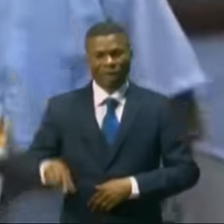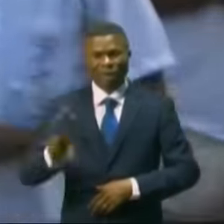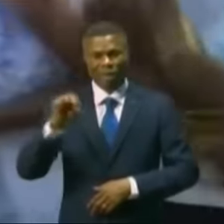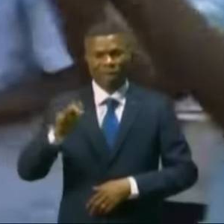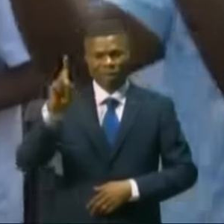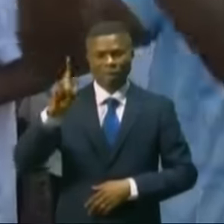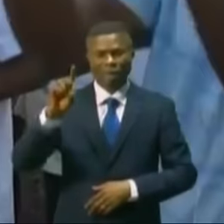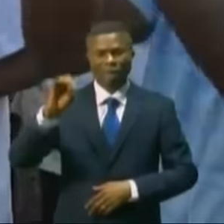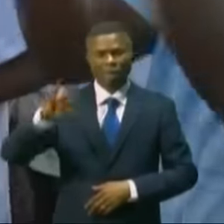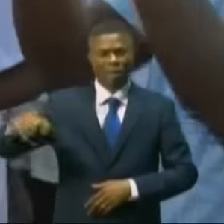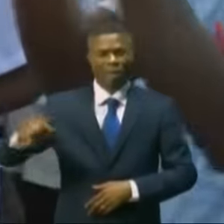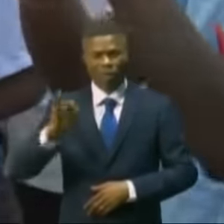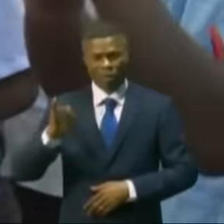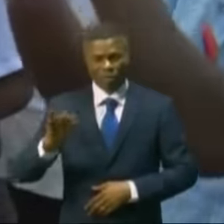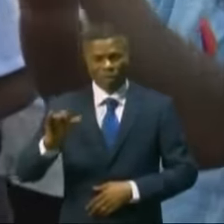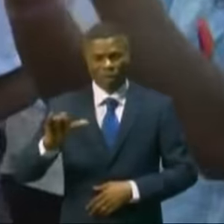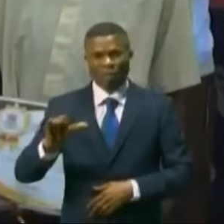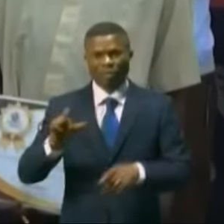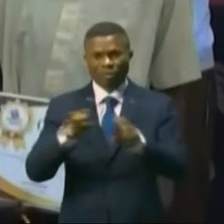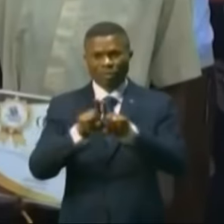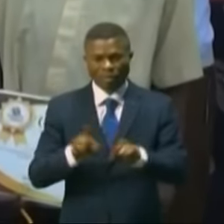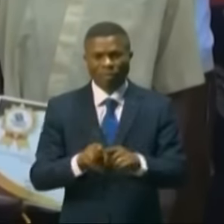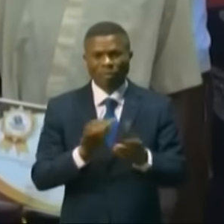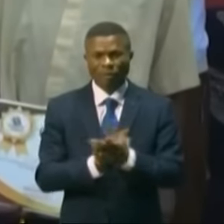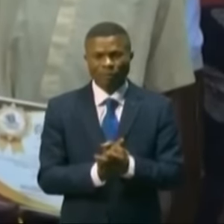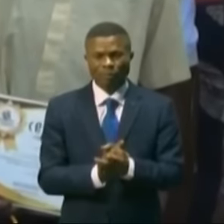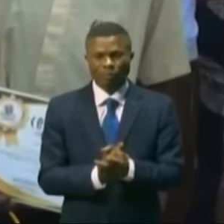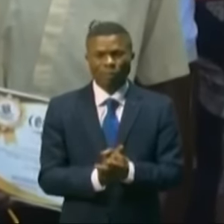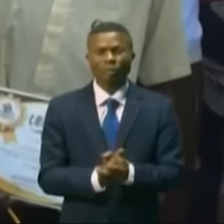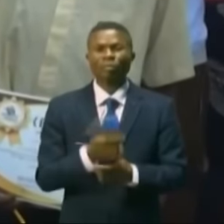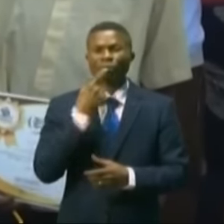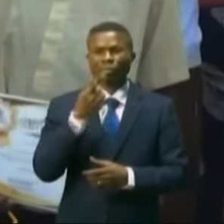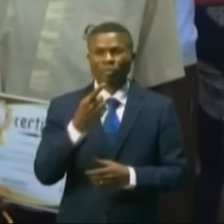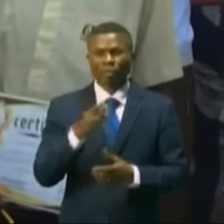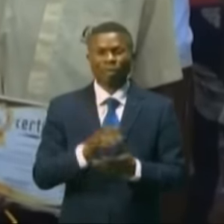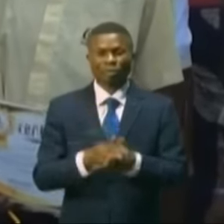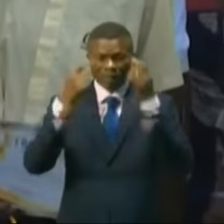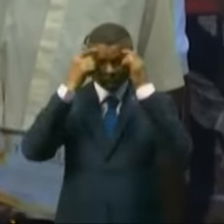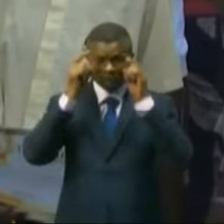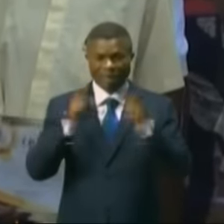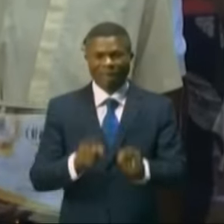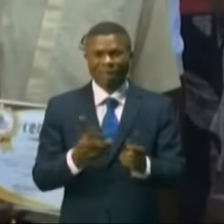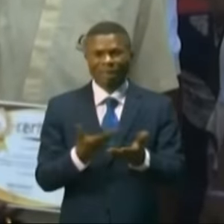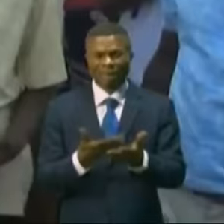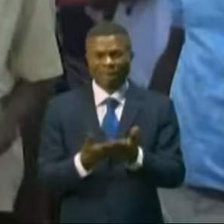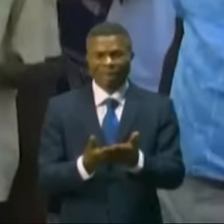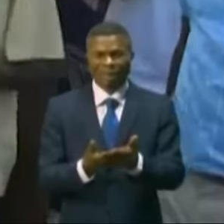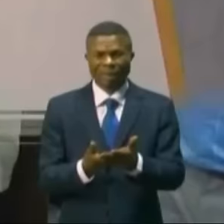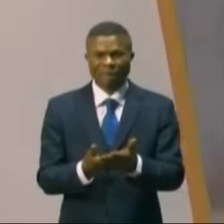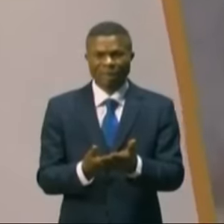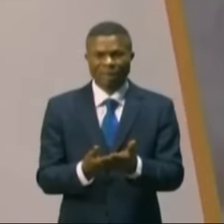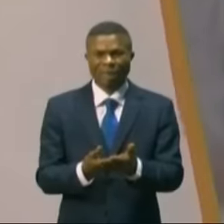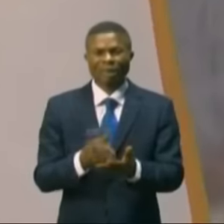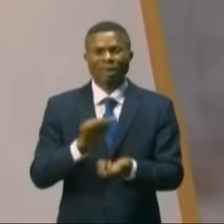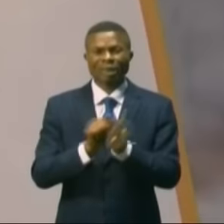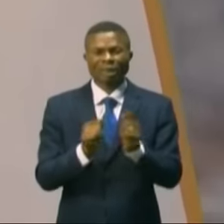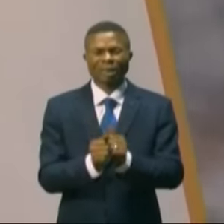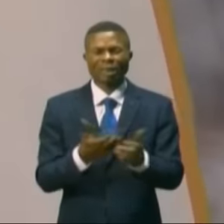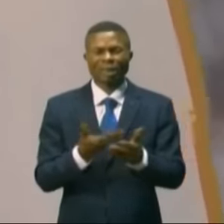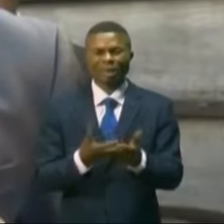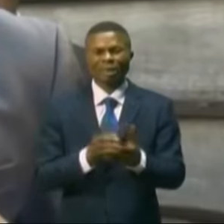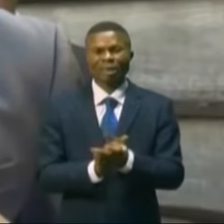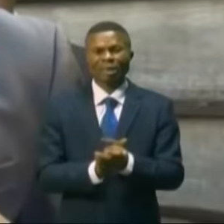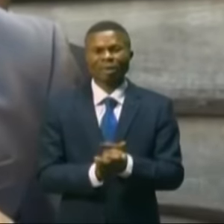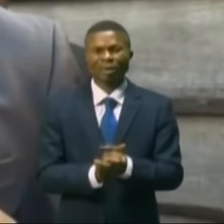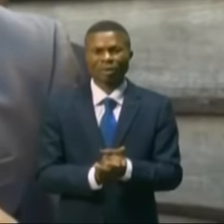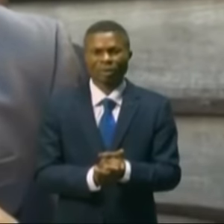leur octroyant les diplômes de mérite. Emma Koudou a dessiné sa paire. L'avenir de